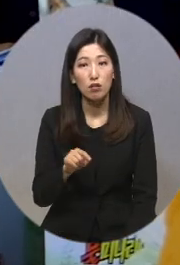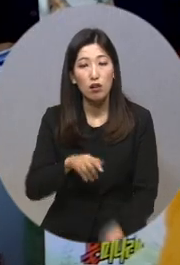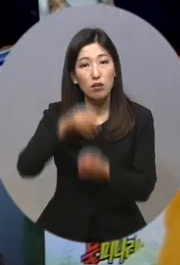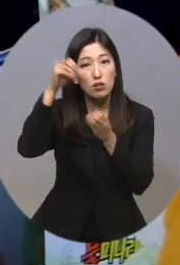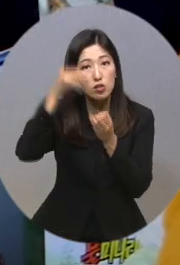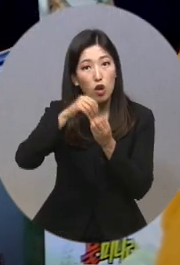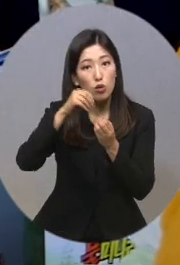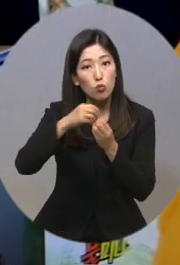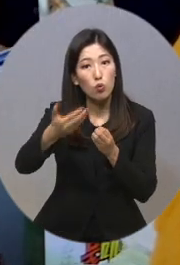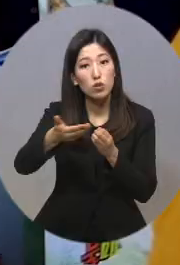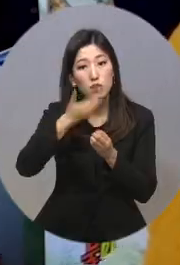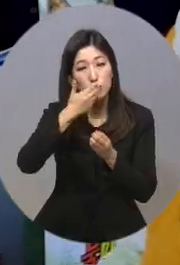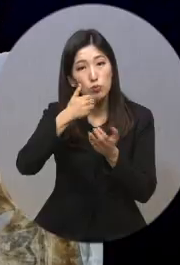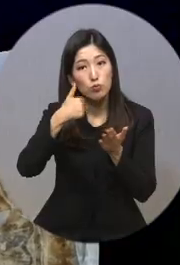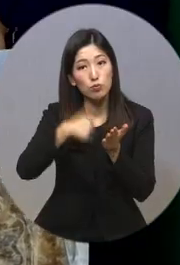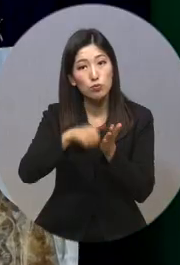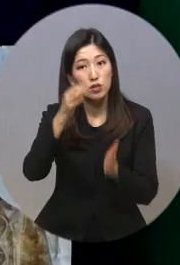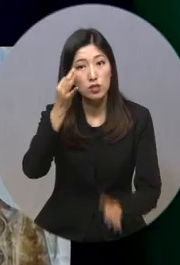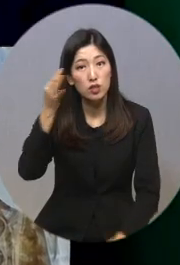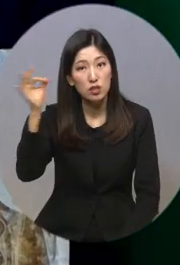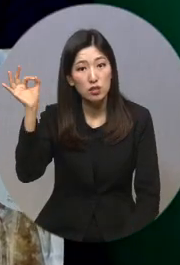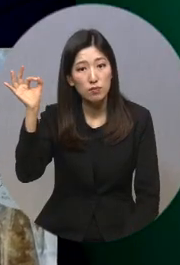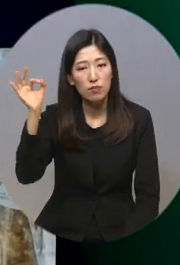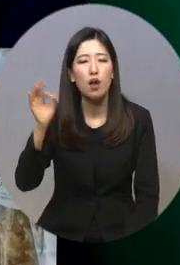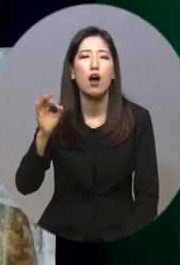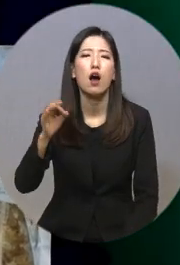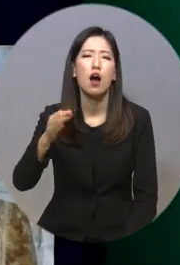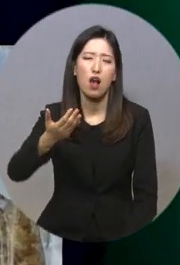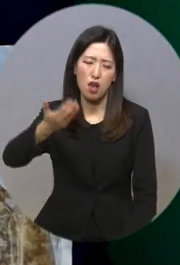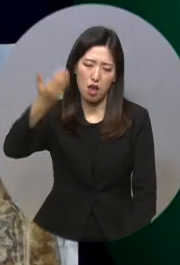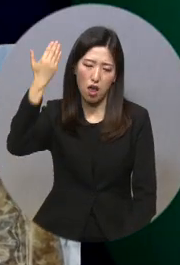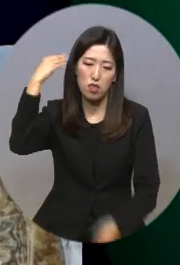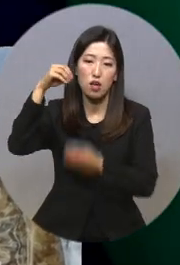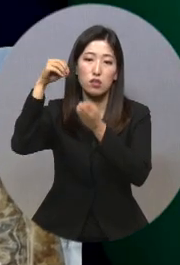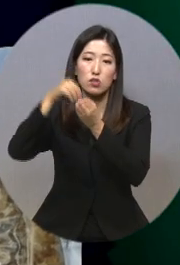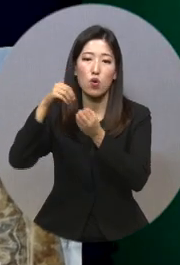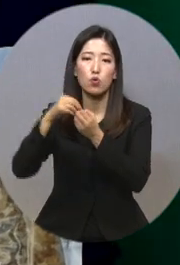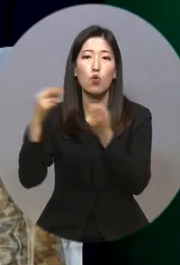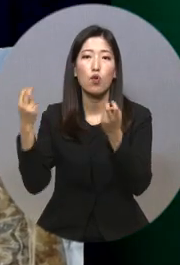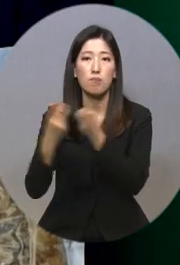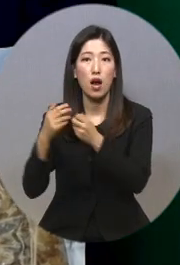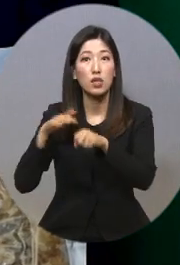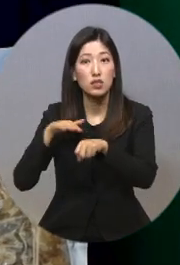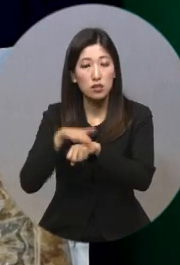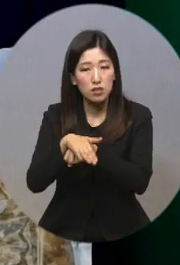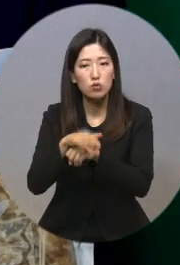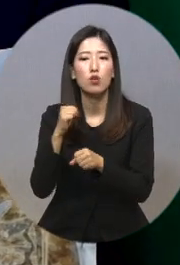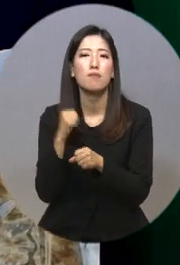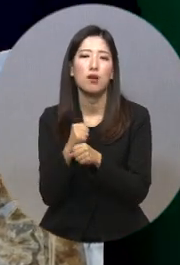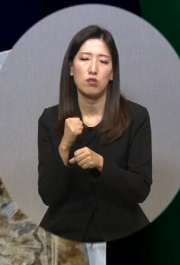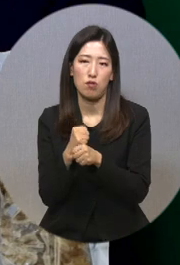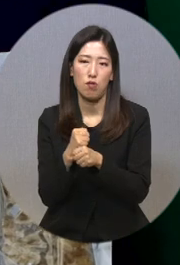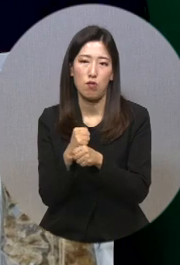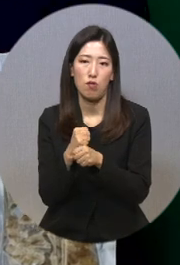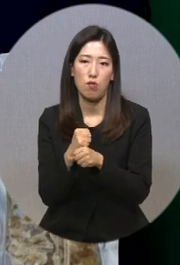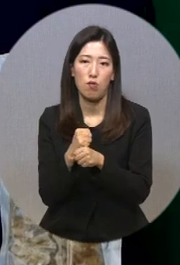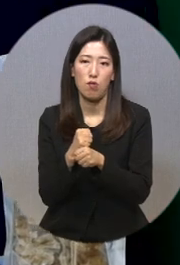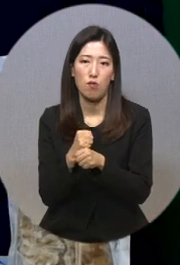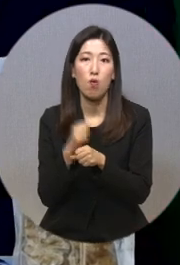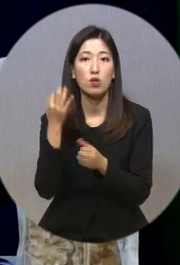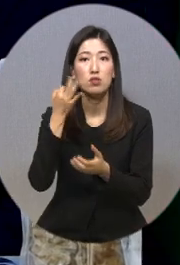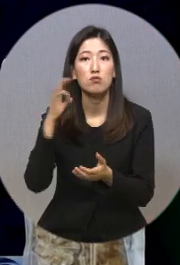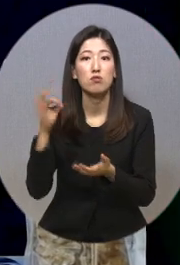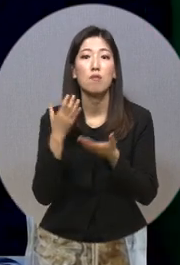전통식품 품질을 인증받았다고 하더라고요. 뭐 전통 방식으로 네. 해서 이렇게 만든 제품에 대해서 전통식품 품질 인증을